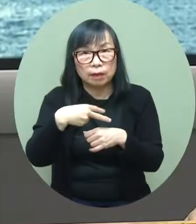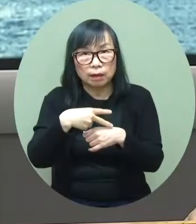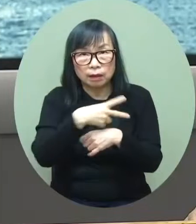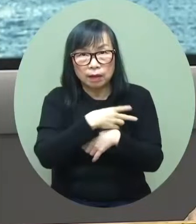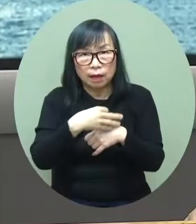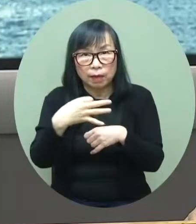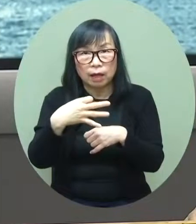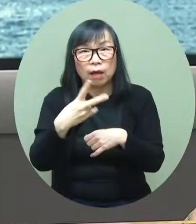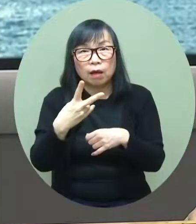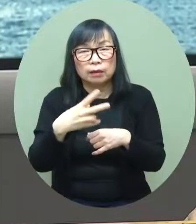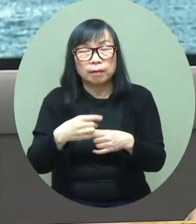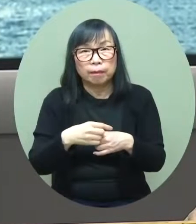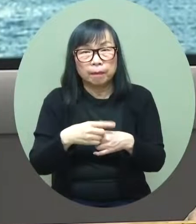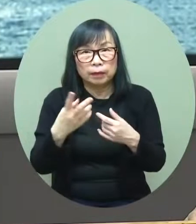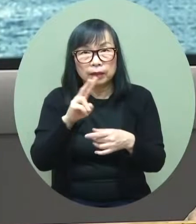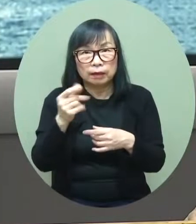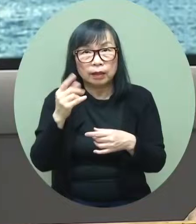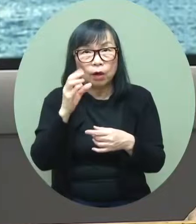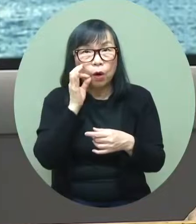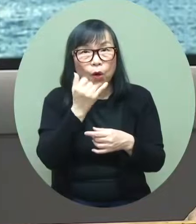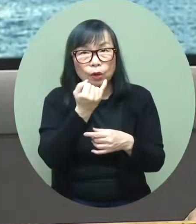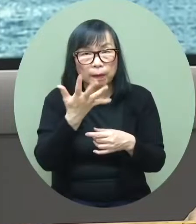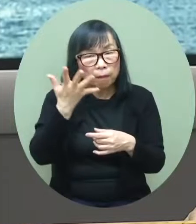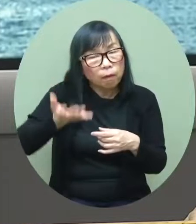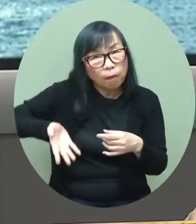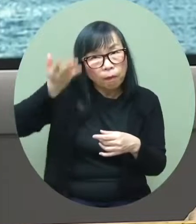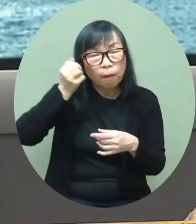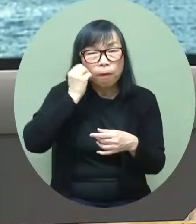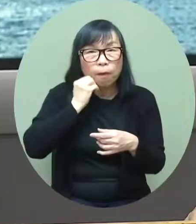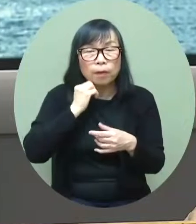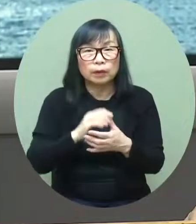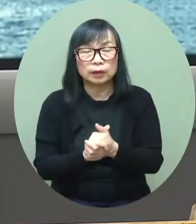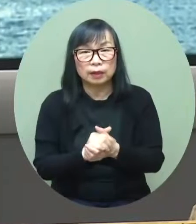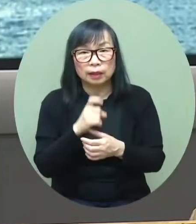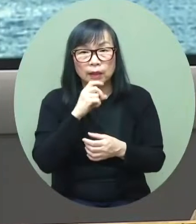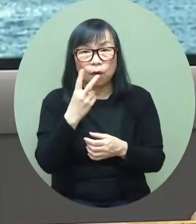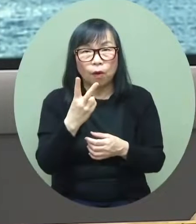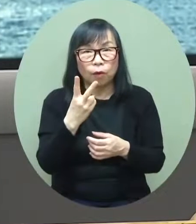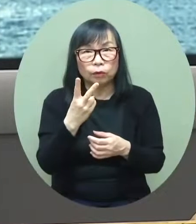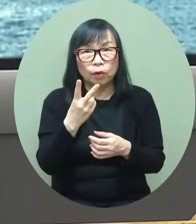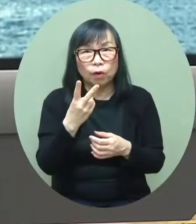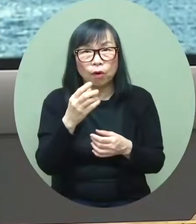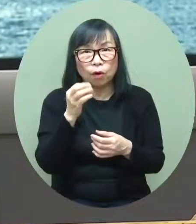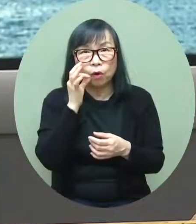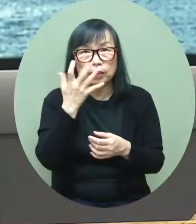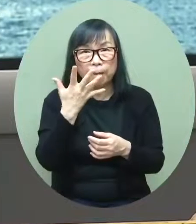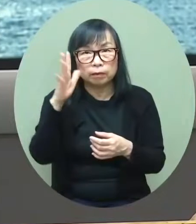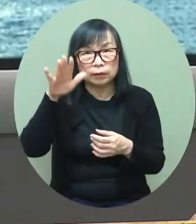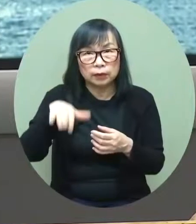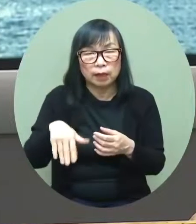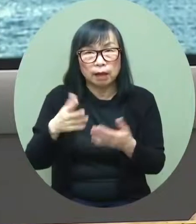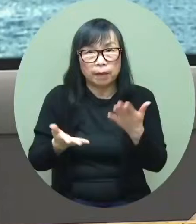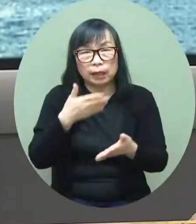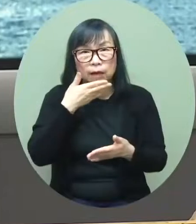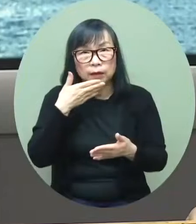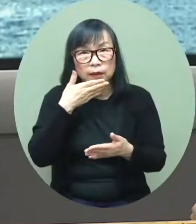另外有22位呢是65歲以上的長者的。咁有兩位是小過65歲比較年輕過身